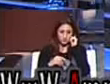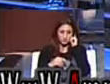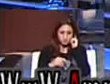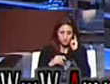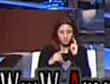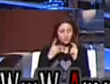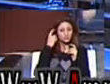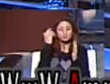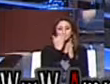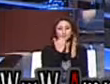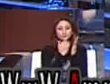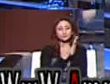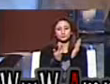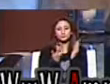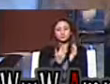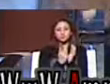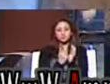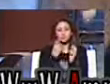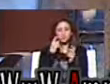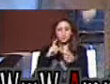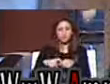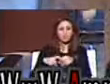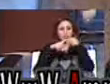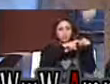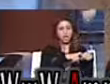الخير. ايه الاجراءات يا فندم اللي يتم اتباعها عند نقل السفاره؟